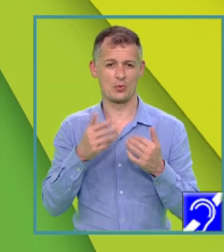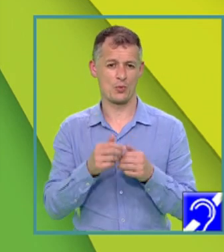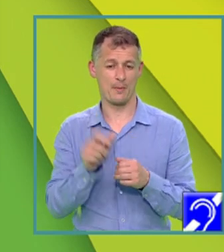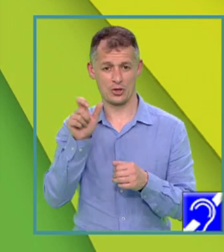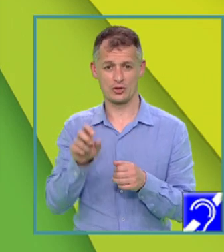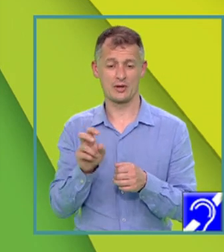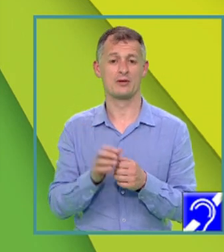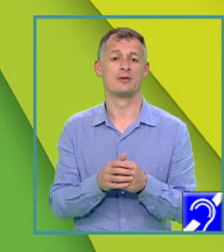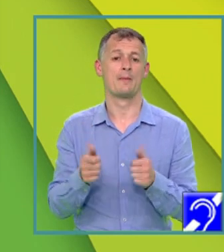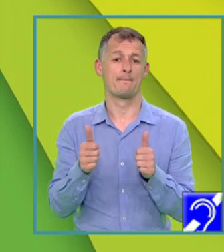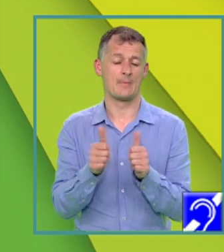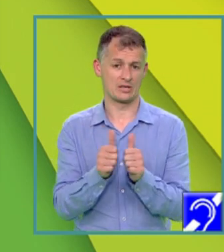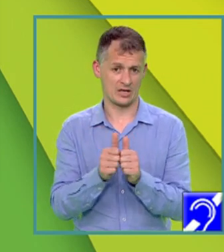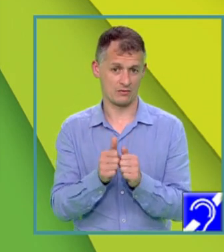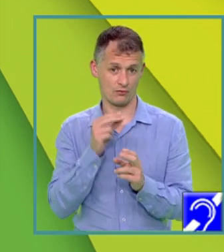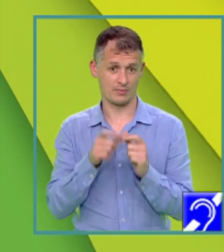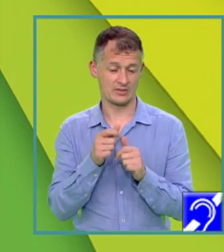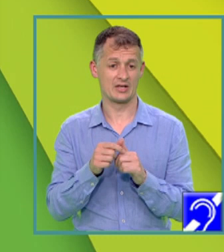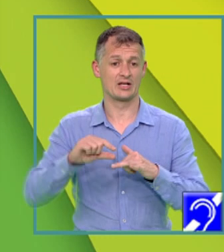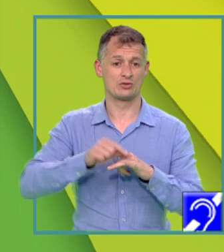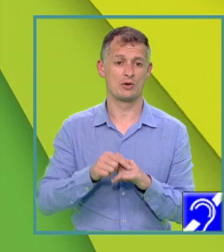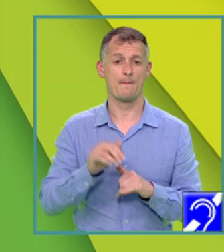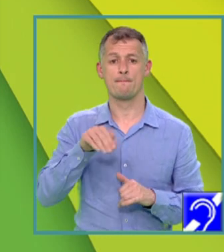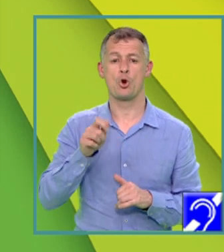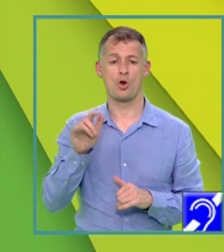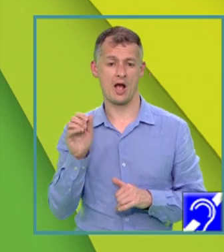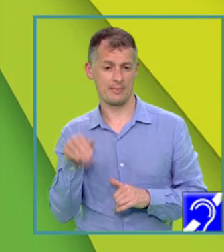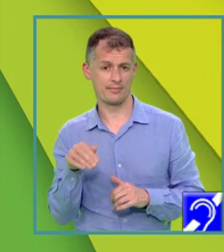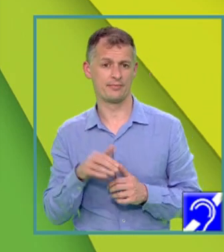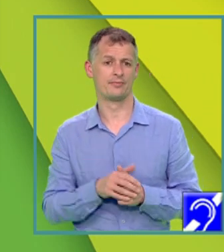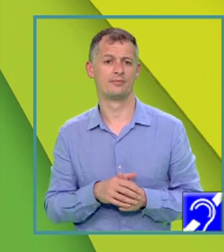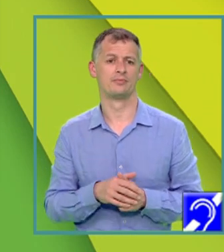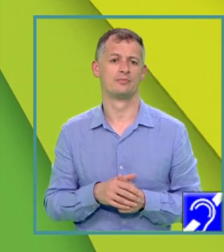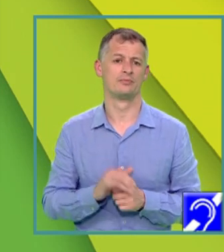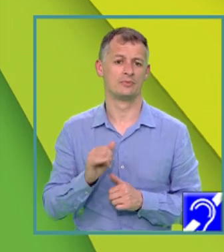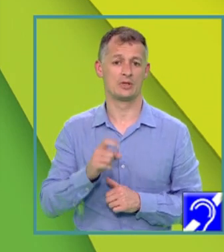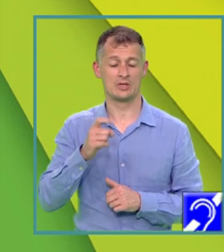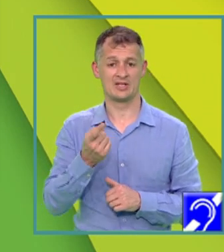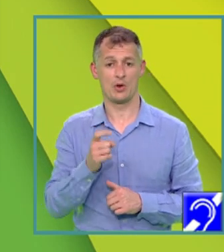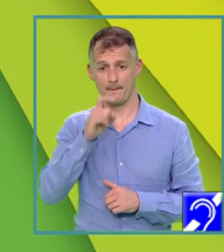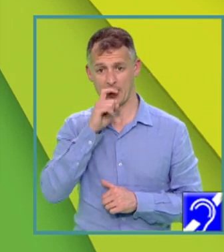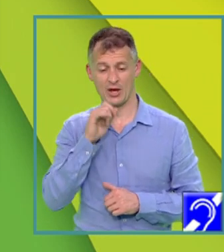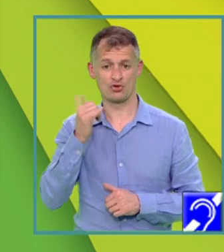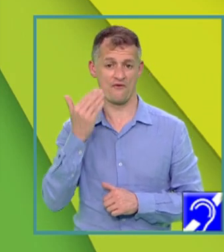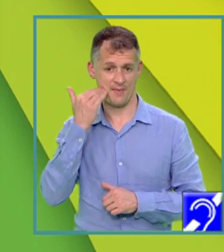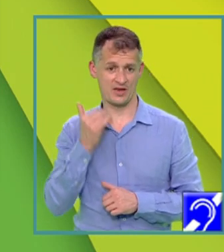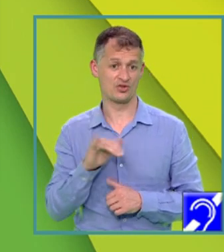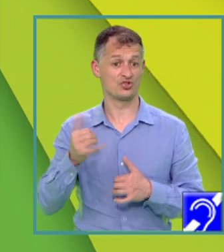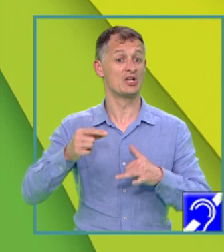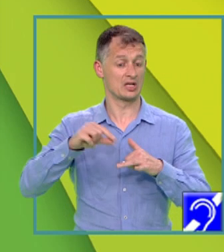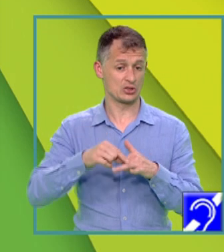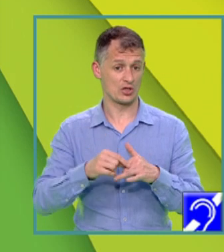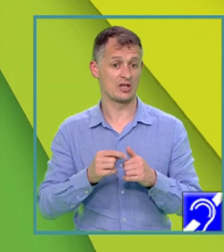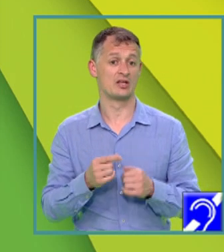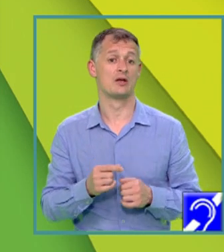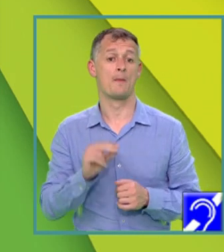putem să identificăm aici căsătoriile de tip monogam, căsătoria dintre un bărbat și o femeie, dar și căsătoriile de